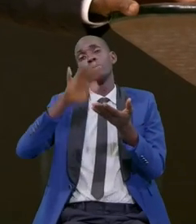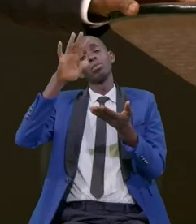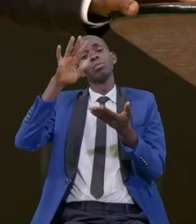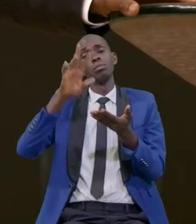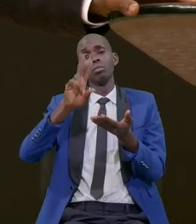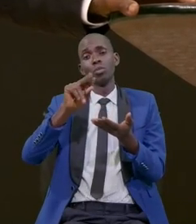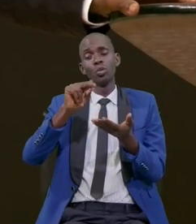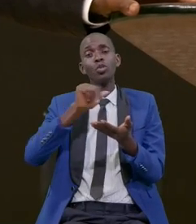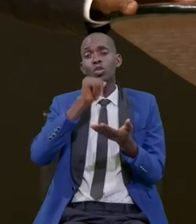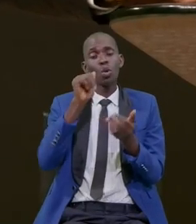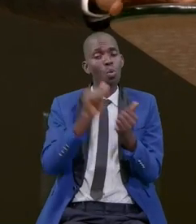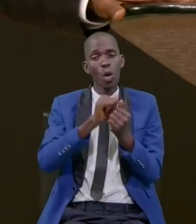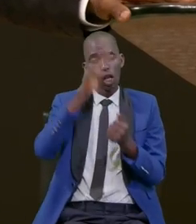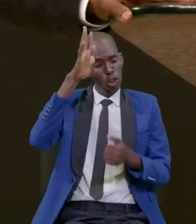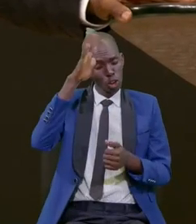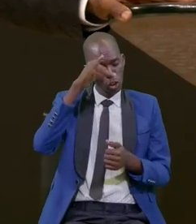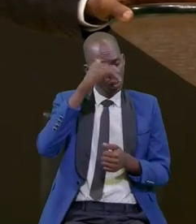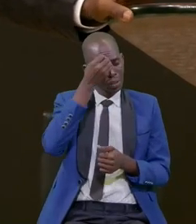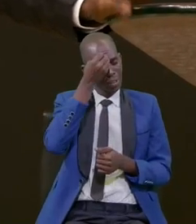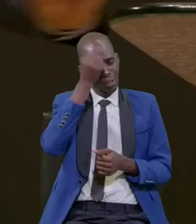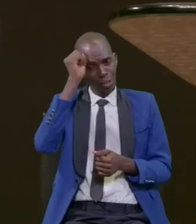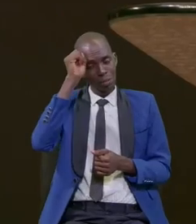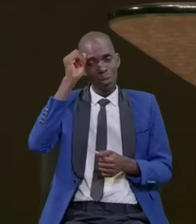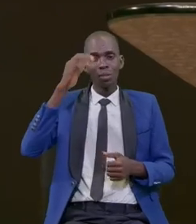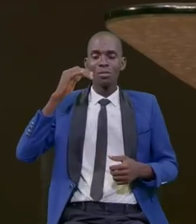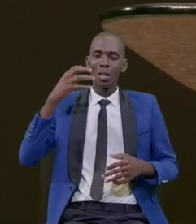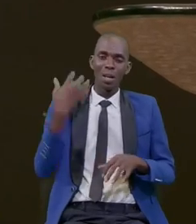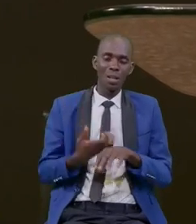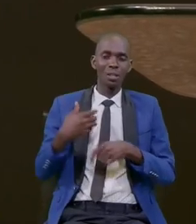Avec le cœur de pierre, le cœur